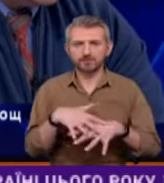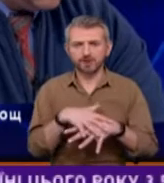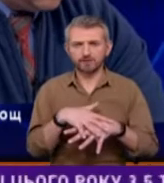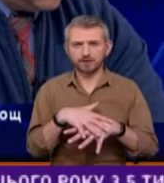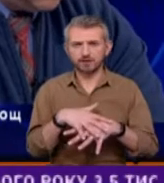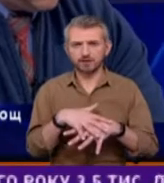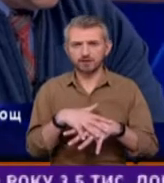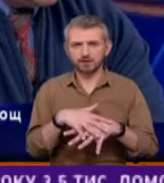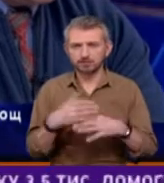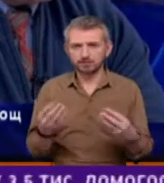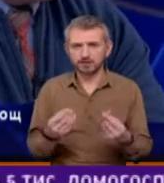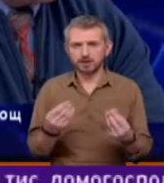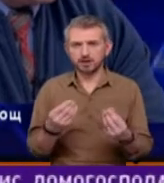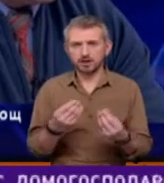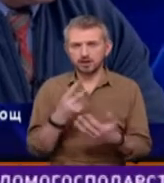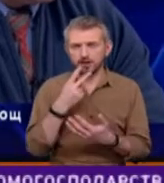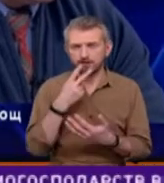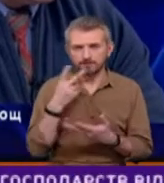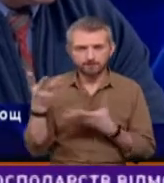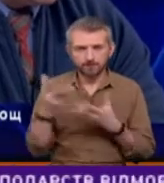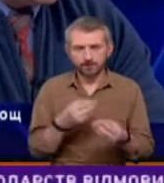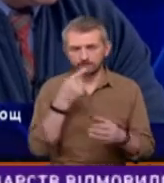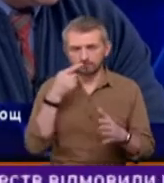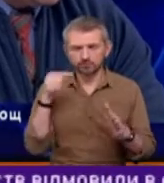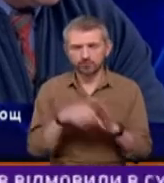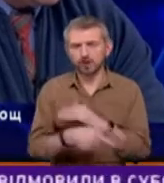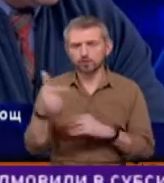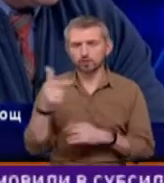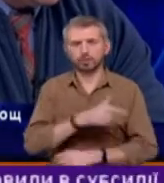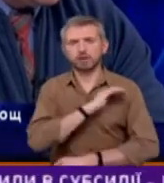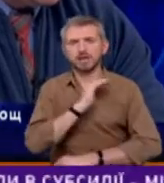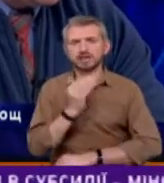статичного розвитку вмішалась груба сила